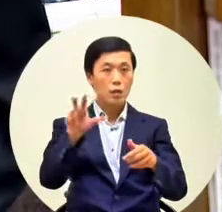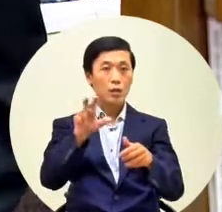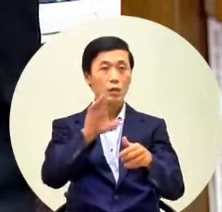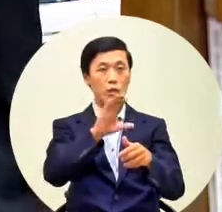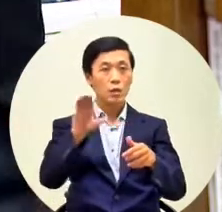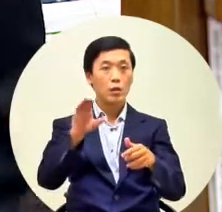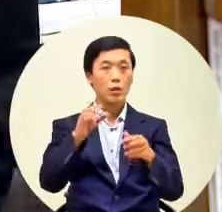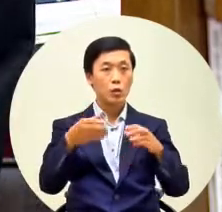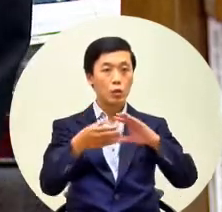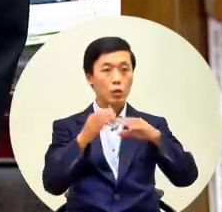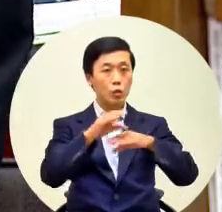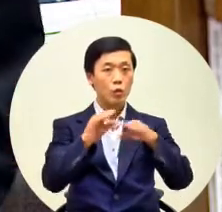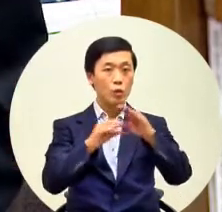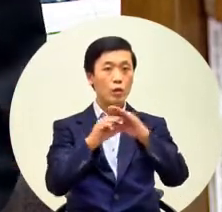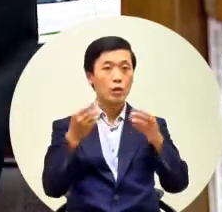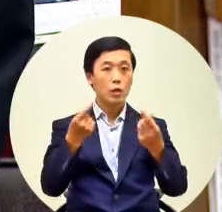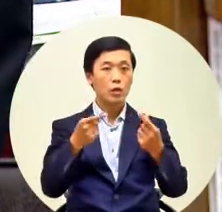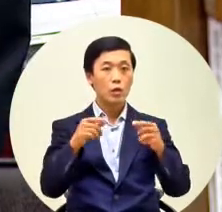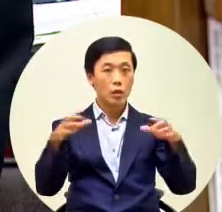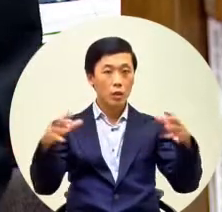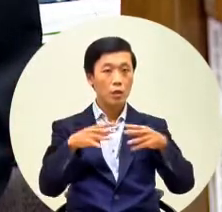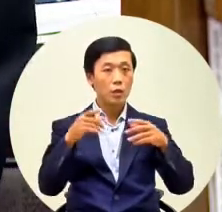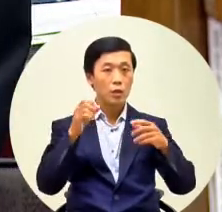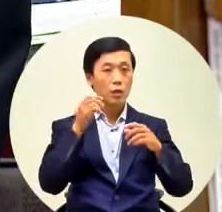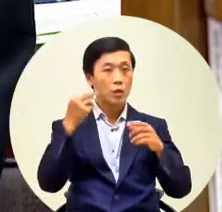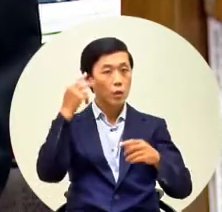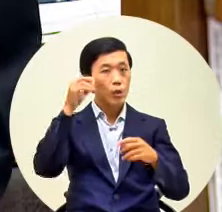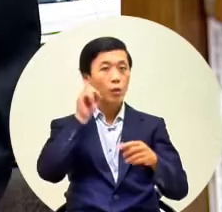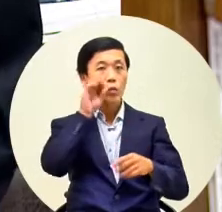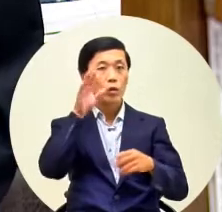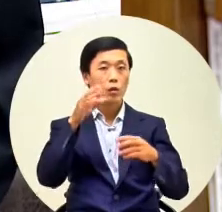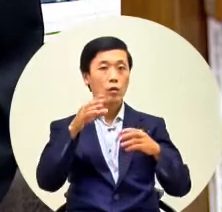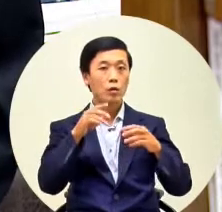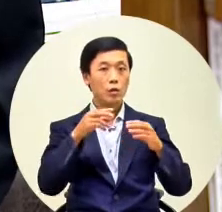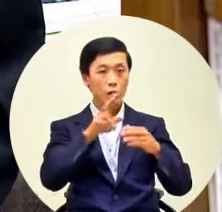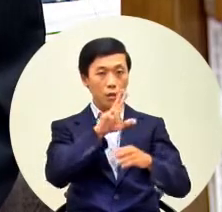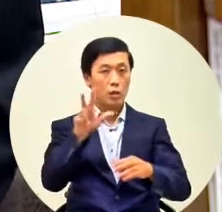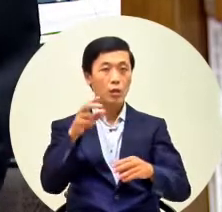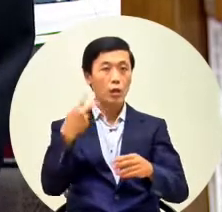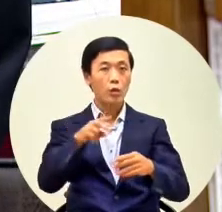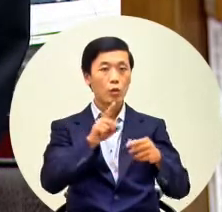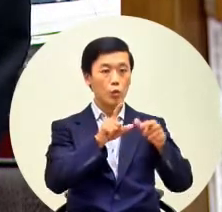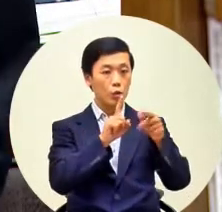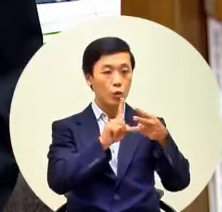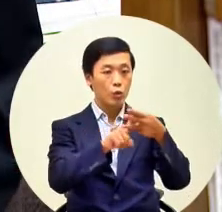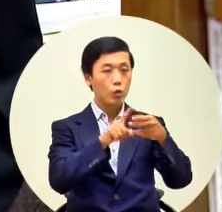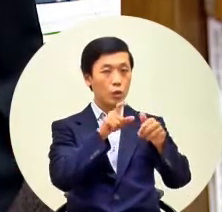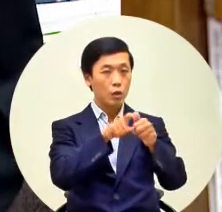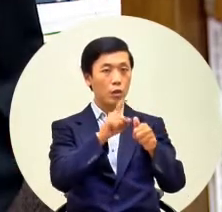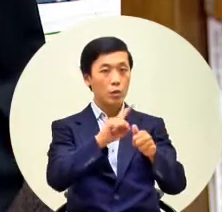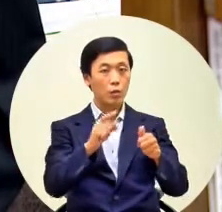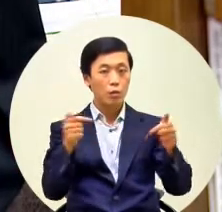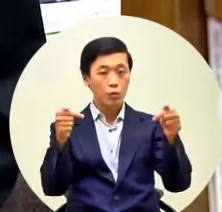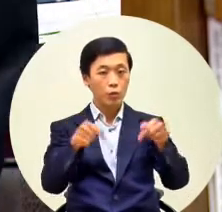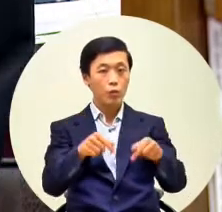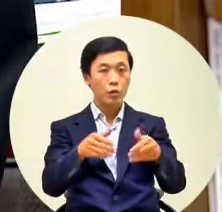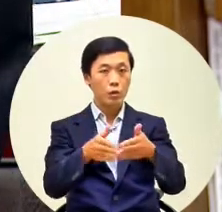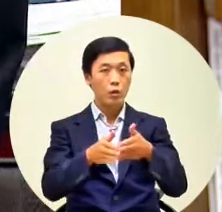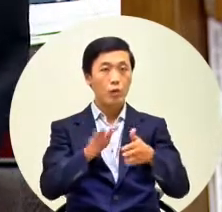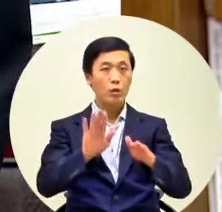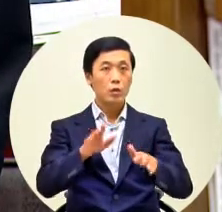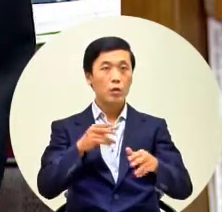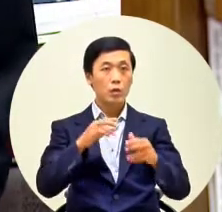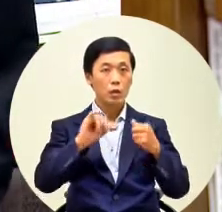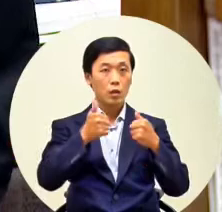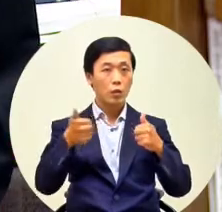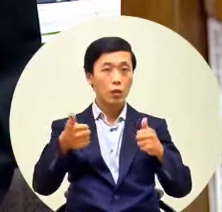括像有一些共融式的或者是特色或者是有一些主题都必须要融入。那现在我们议会也已经修正通知，